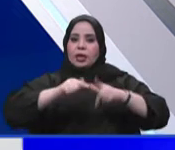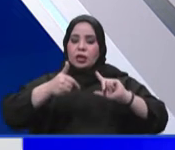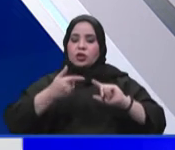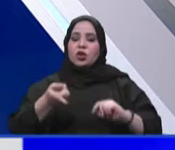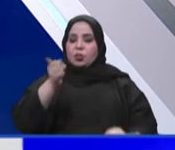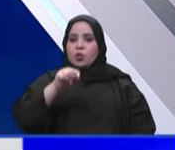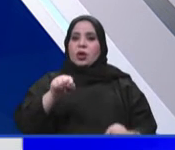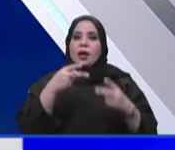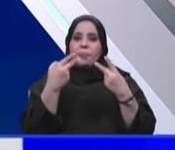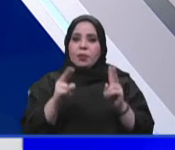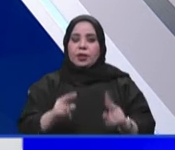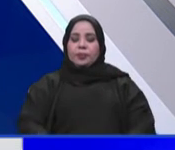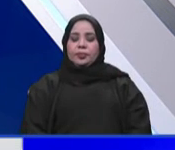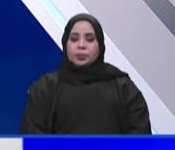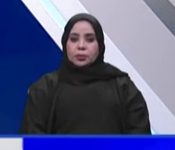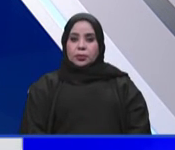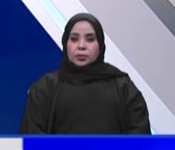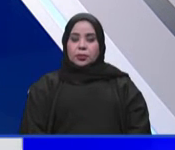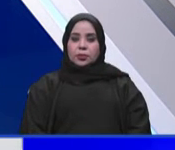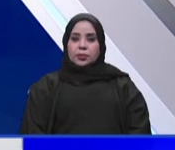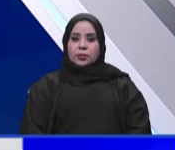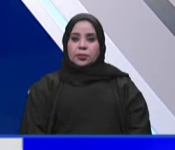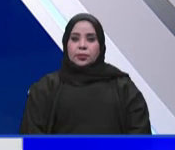مؤتمر حاضنات ومسرعات الأعمال.